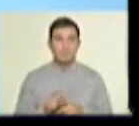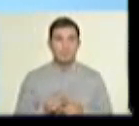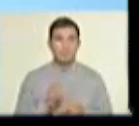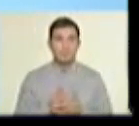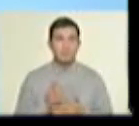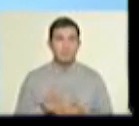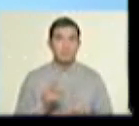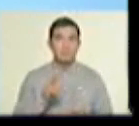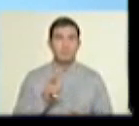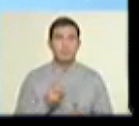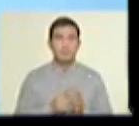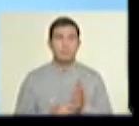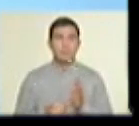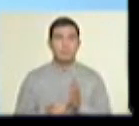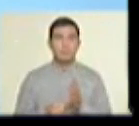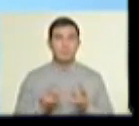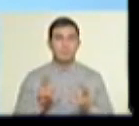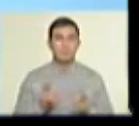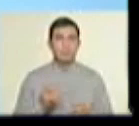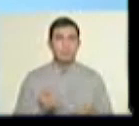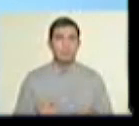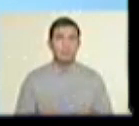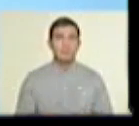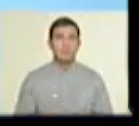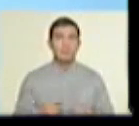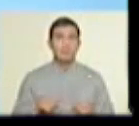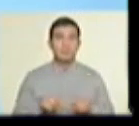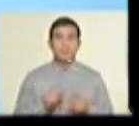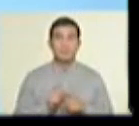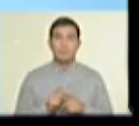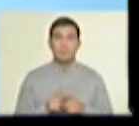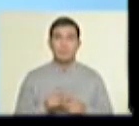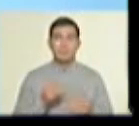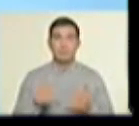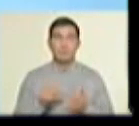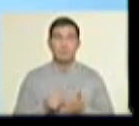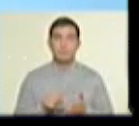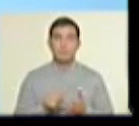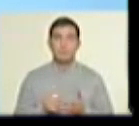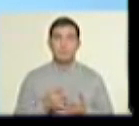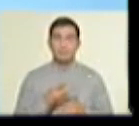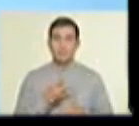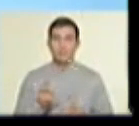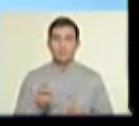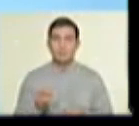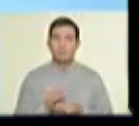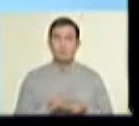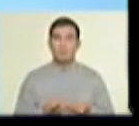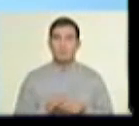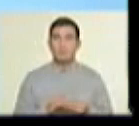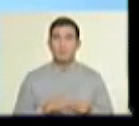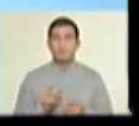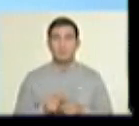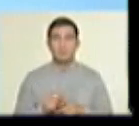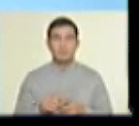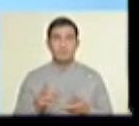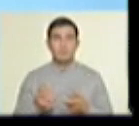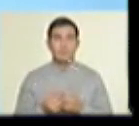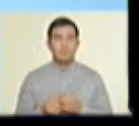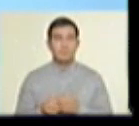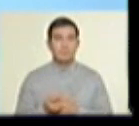topshirig'imiz 276-chi mashq. Quyidagi so'zlar ishtirokida juft takroriy so'zlar hosil